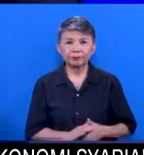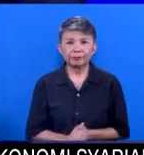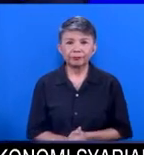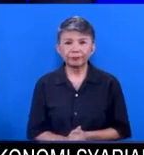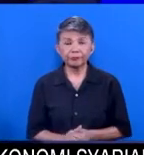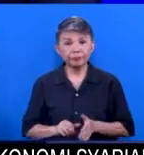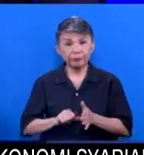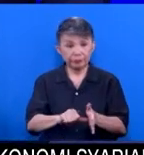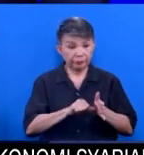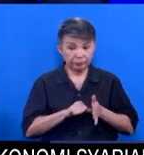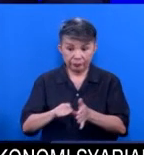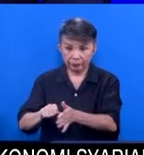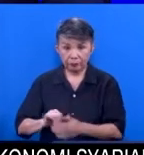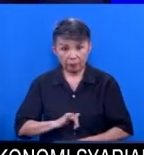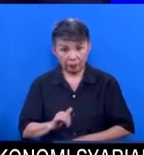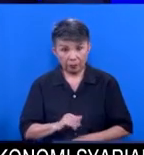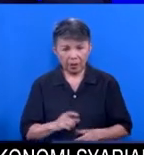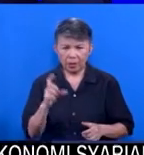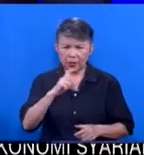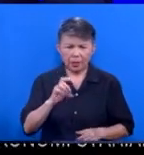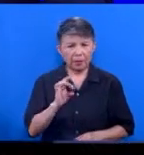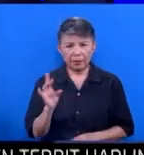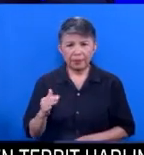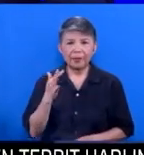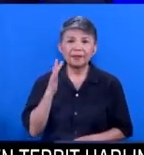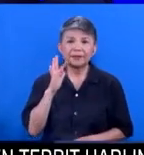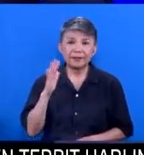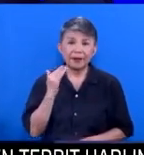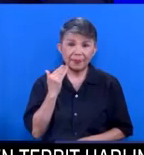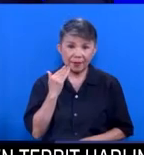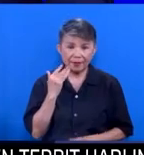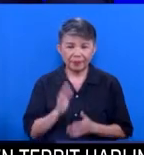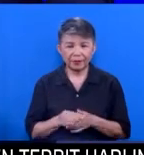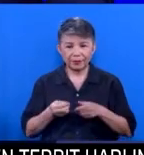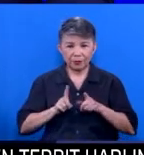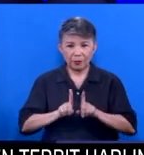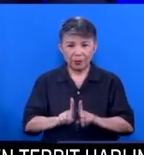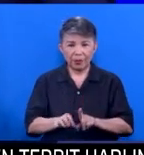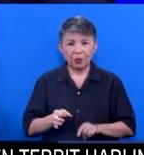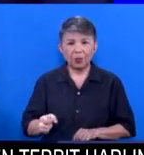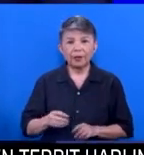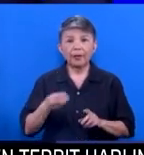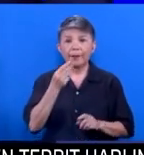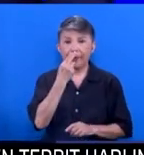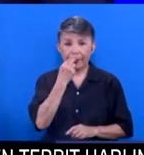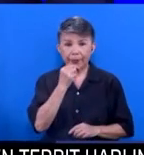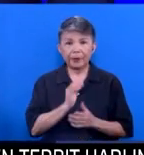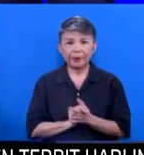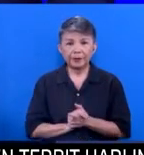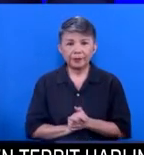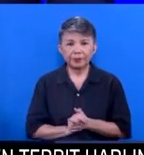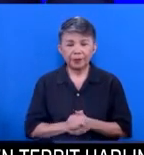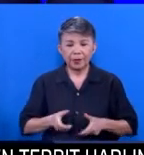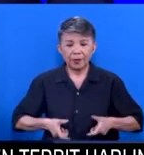Hai membantu sesama bisa dilakukan dengan cara sederhana seperti yang dilakukan sepasang suami-istri di kota Bandung yang benar